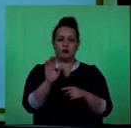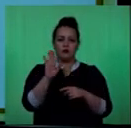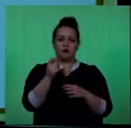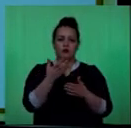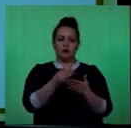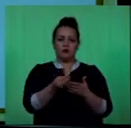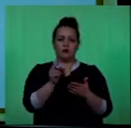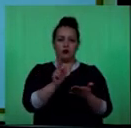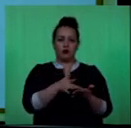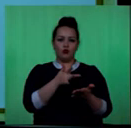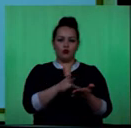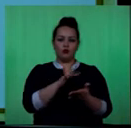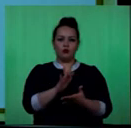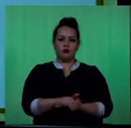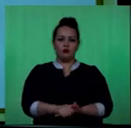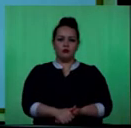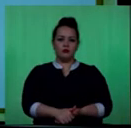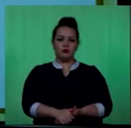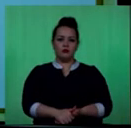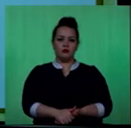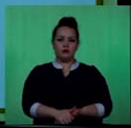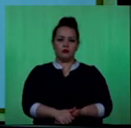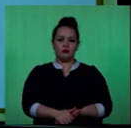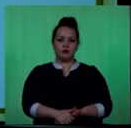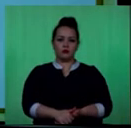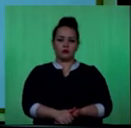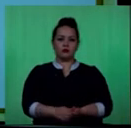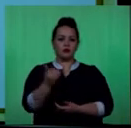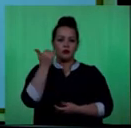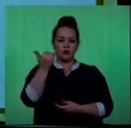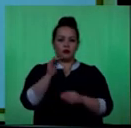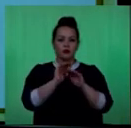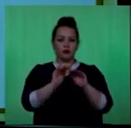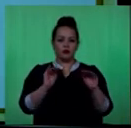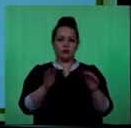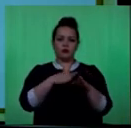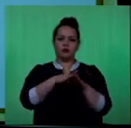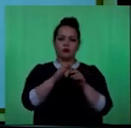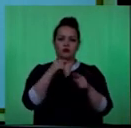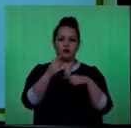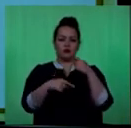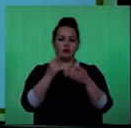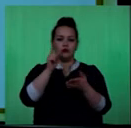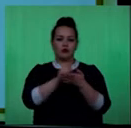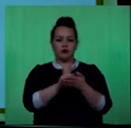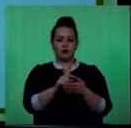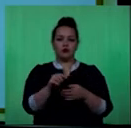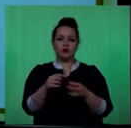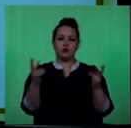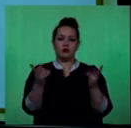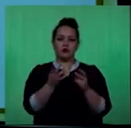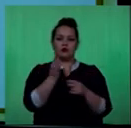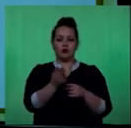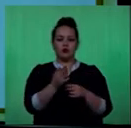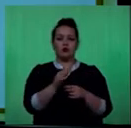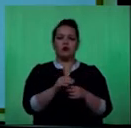рабочие тетради а сейчас ребята мы выполним следующее задание вам нужно будет